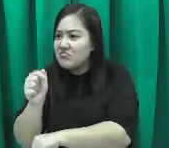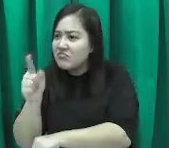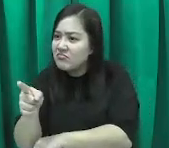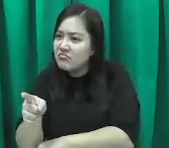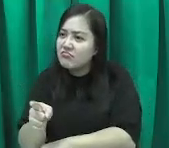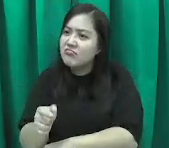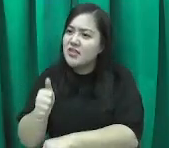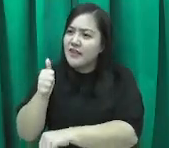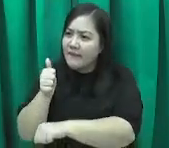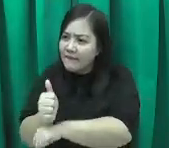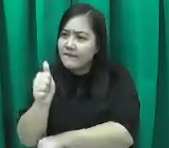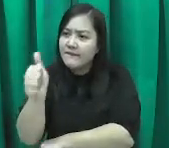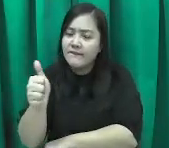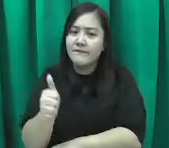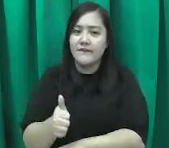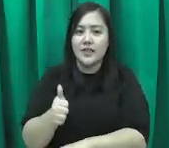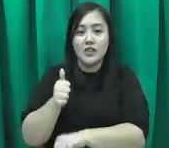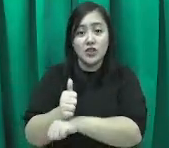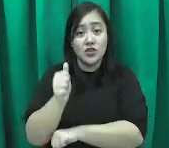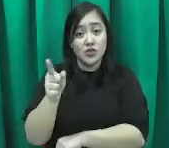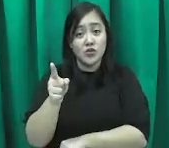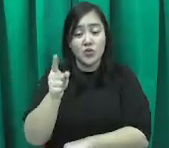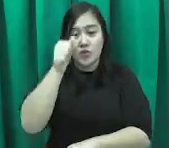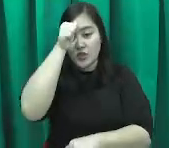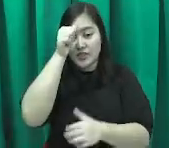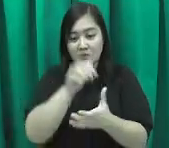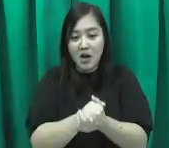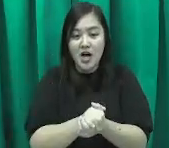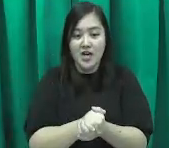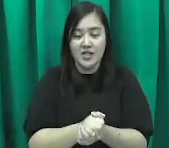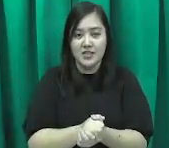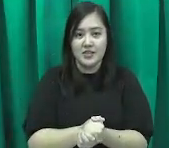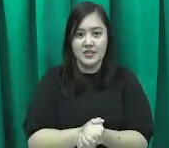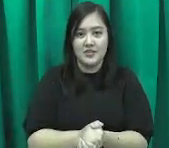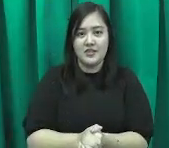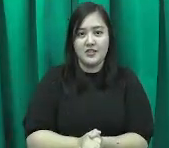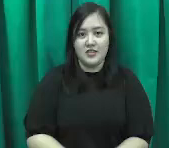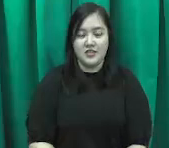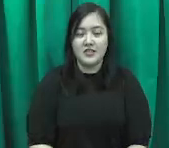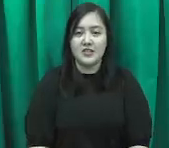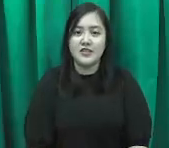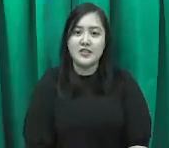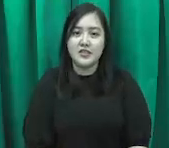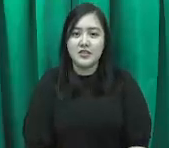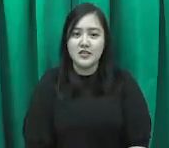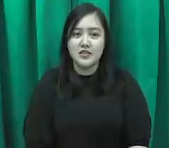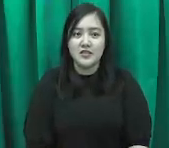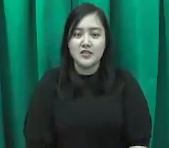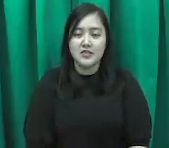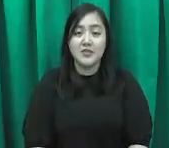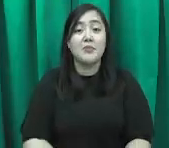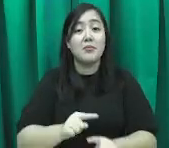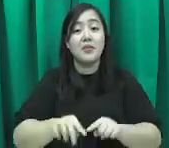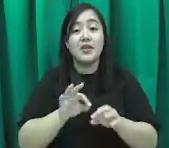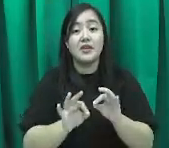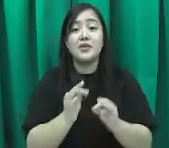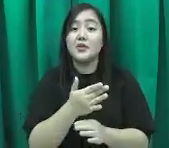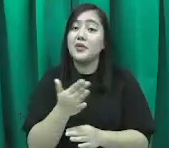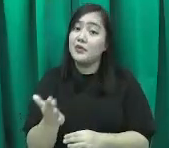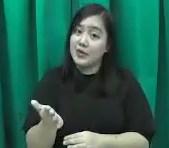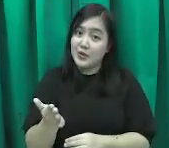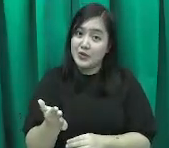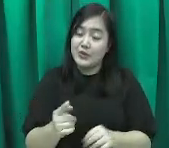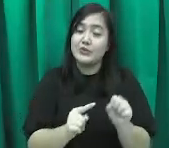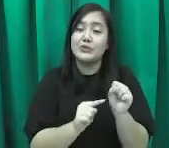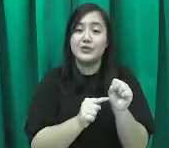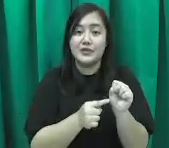problema, na instead na isosolve ninyo, nagsisisihan kayo ngayon. Pero kung early pa lang, nailatag mo na, na-present